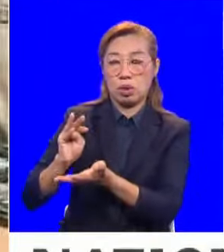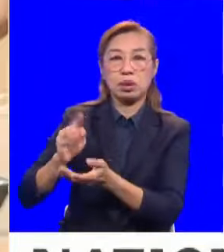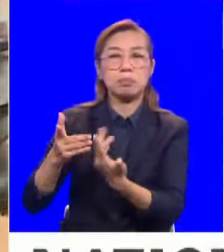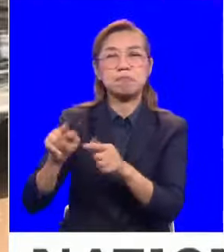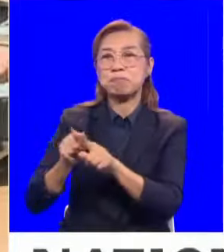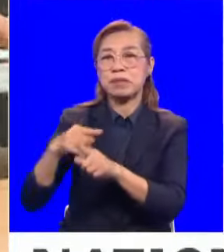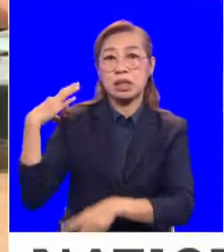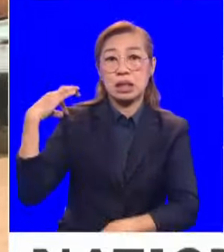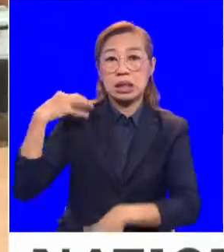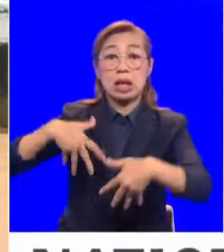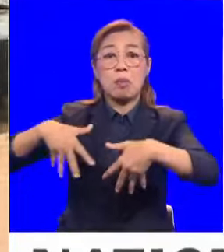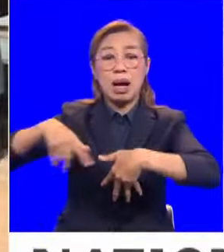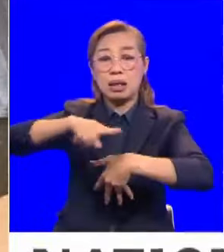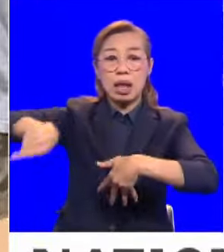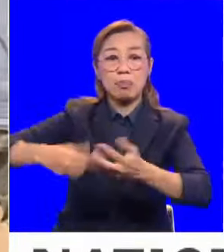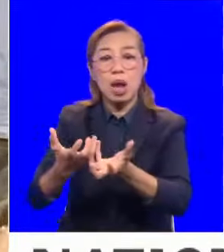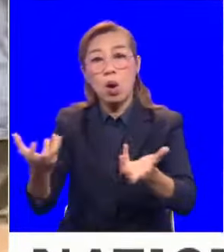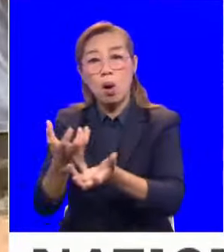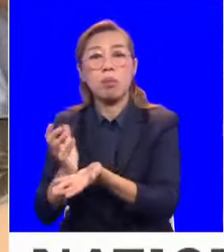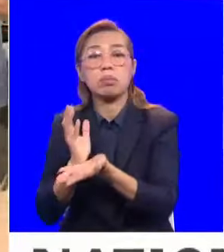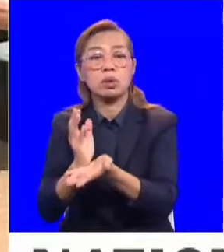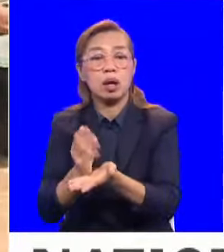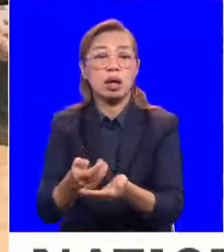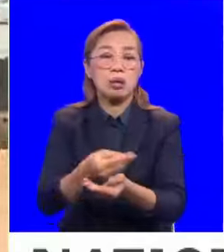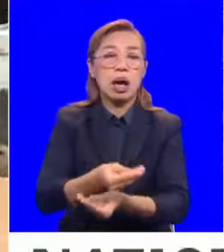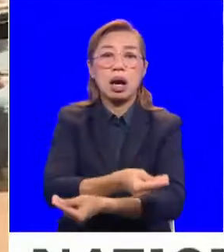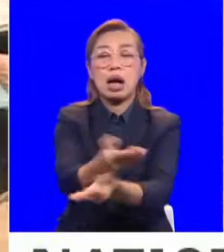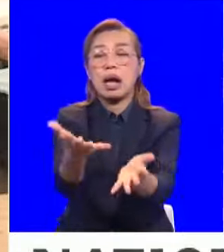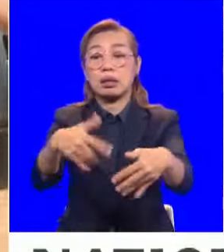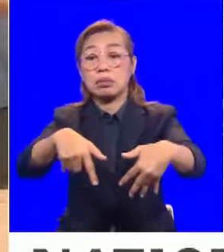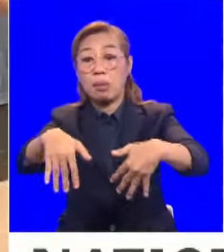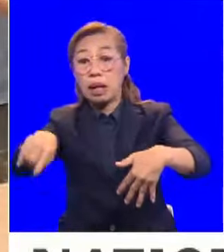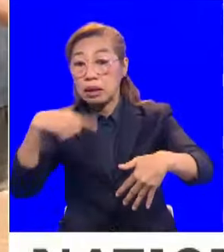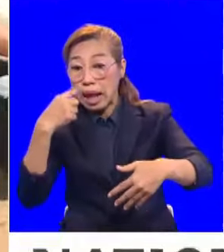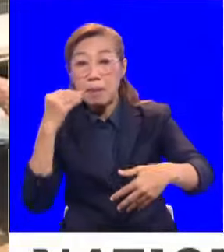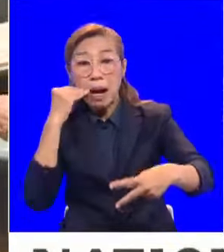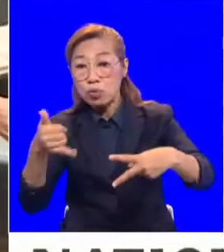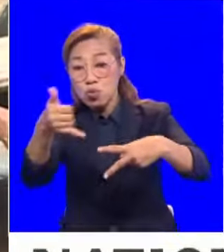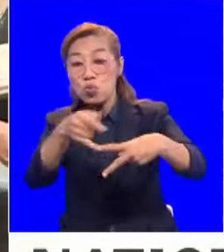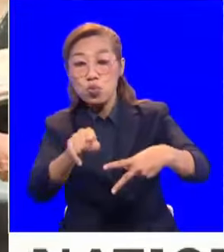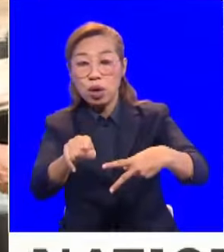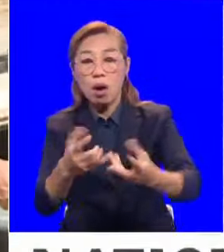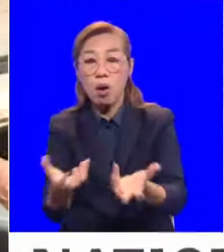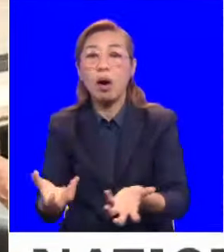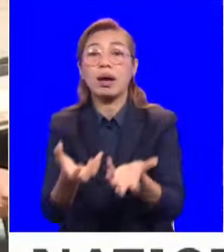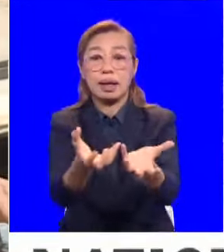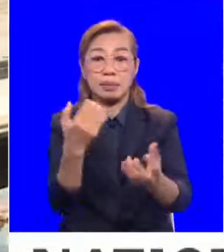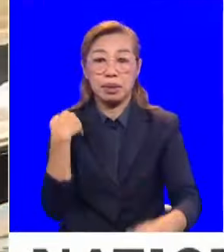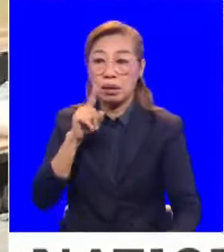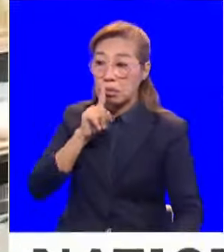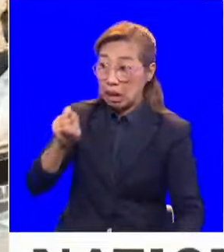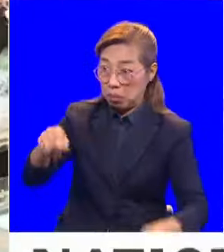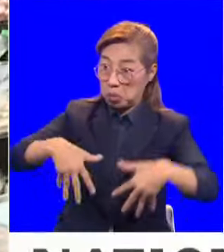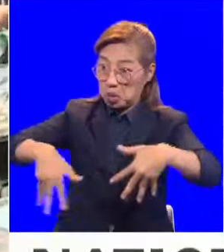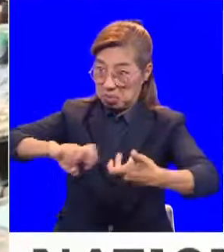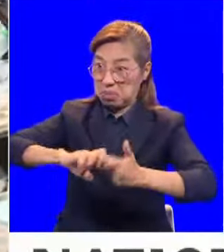าสิ่งของข้าวของอาหารน้ำดื่มเนี่ยมาแจกให้กับคนที่ยังอาศัยอยู่นะคะจากการที่พี่เข้าไปแจกเนี่ยพี่ว่าตรงนี้มันยังเดือดร้อนยังไงบ้